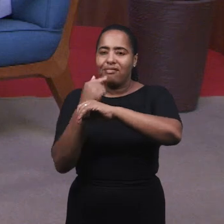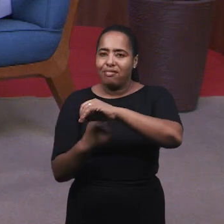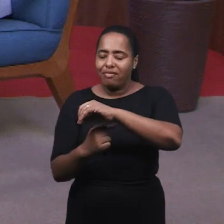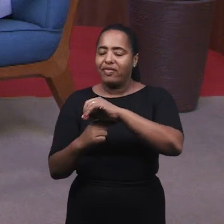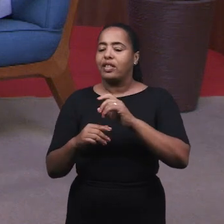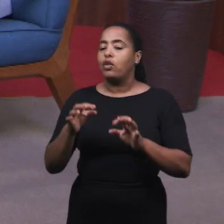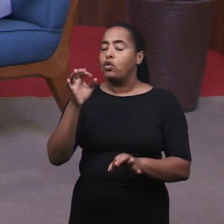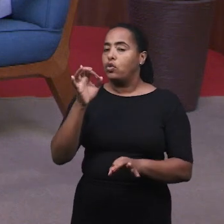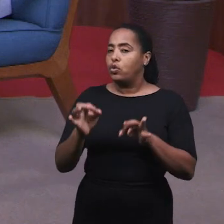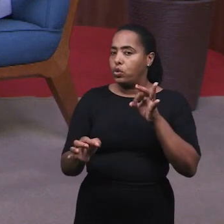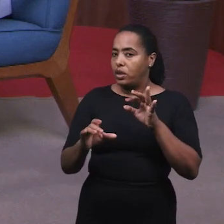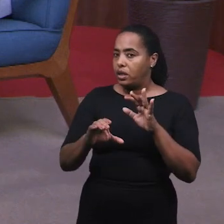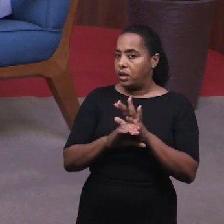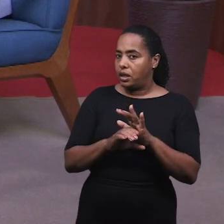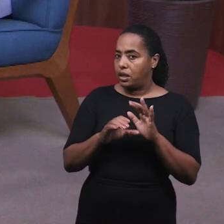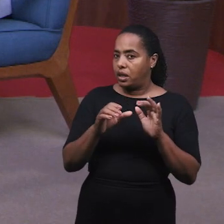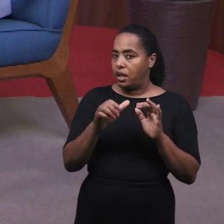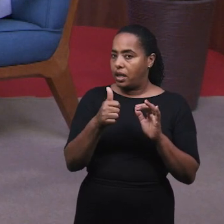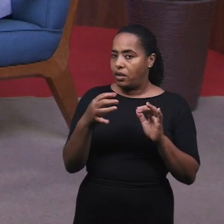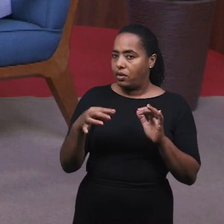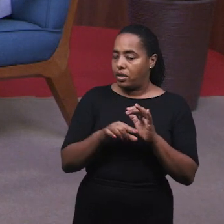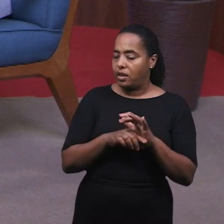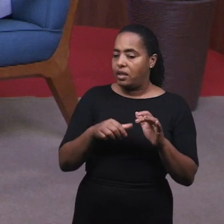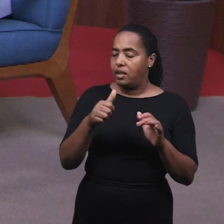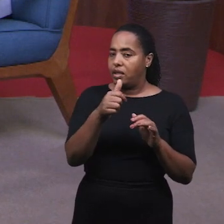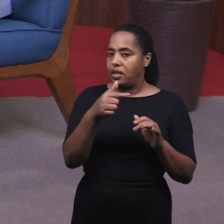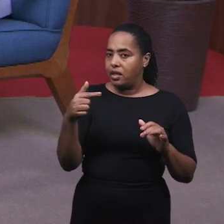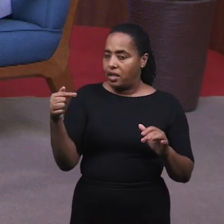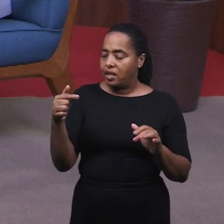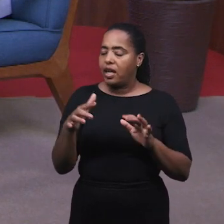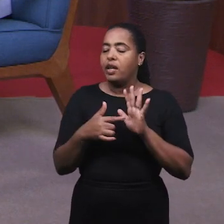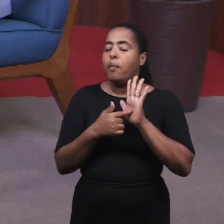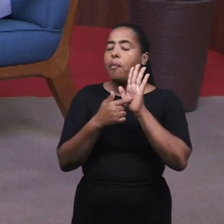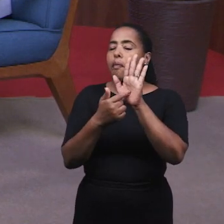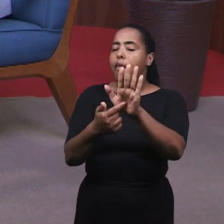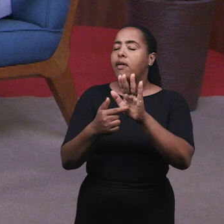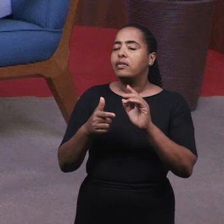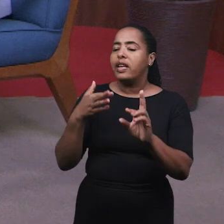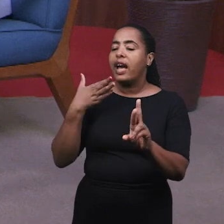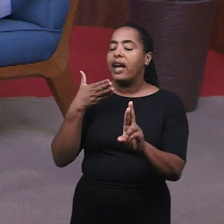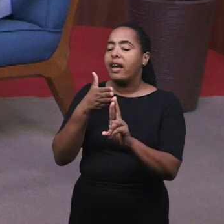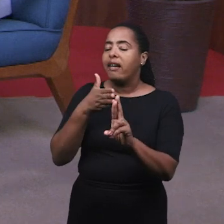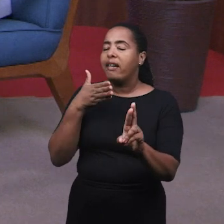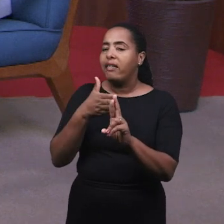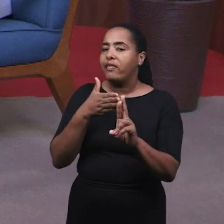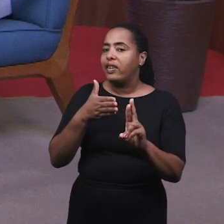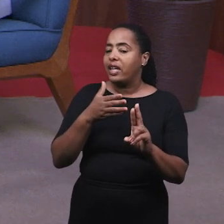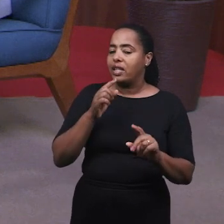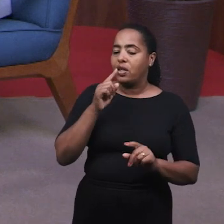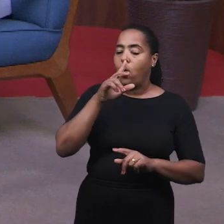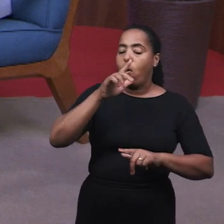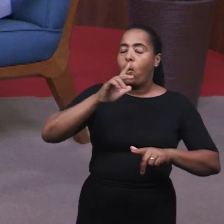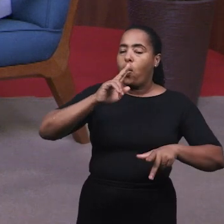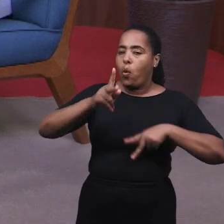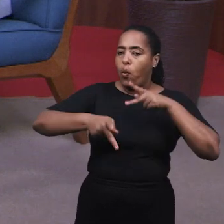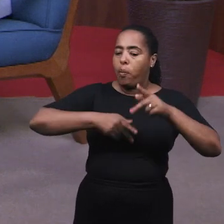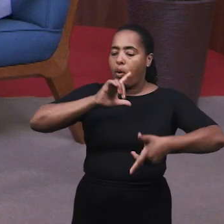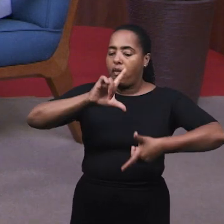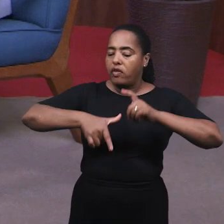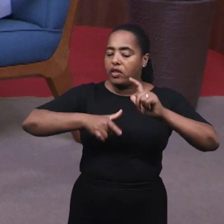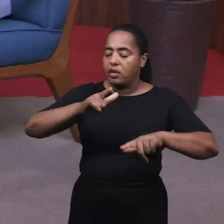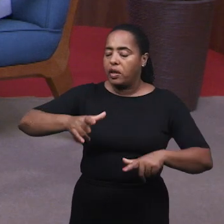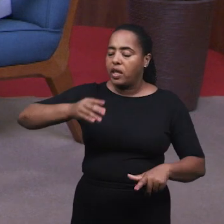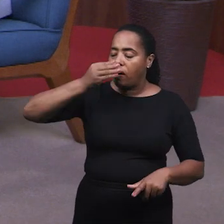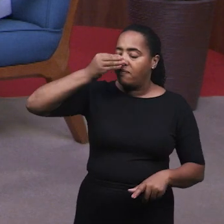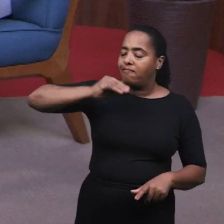texte ici qui montre une référence, Jean, chapitre 1, verset 11, qu'Israël a rejeté Jésus. Pourquoi? Parce qu'il n'a